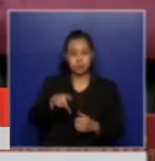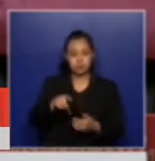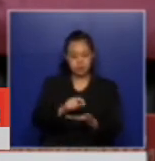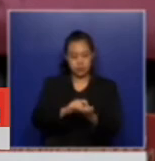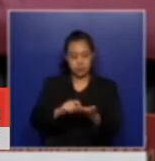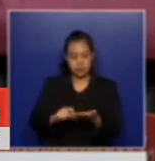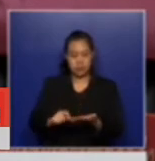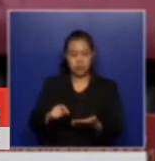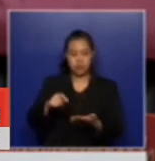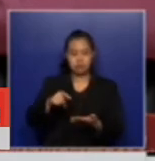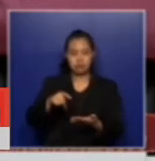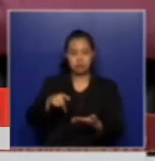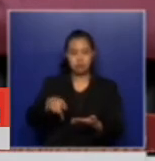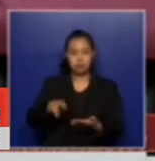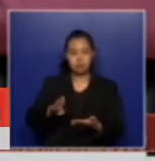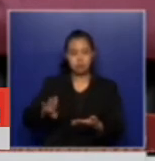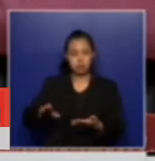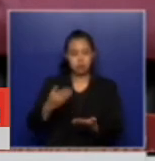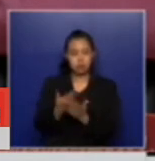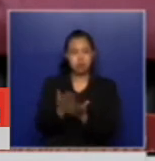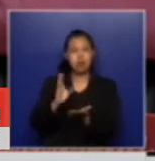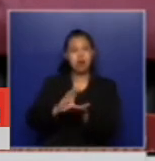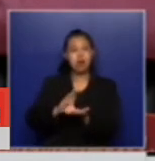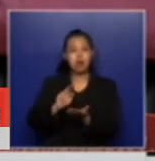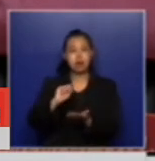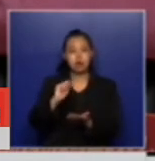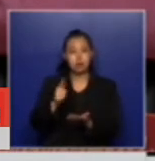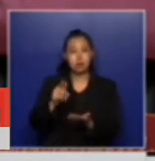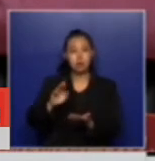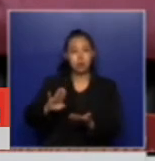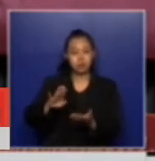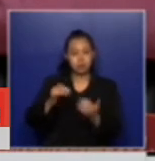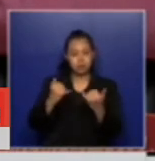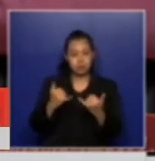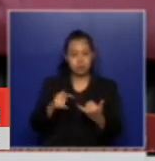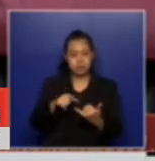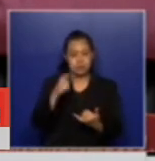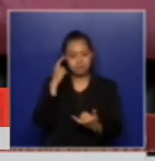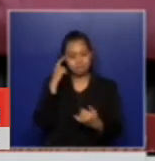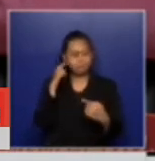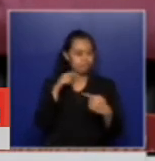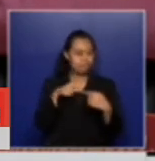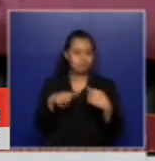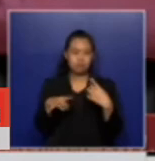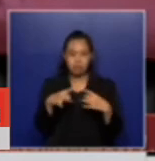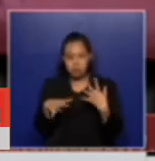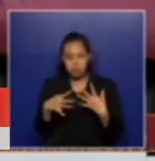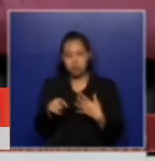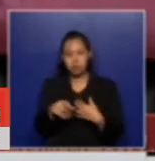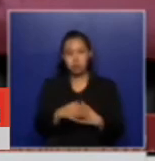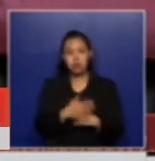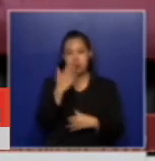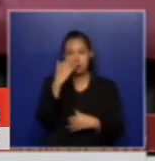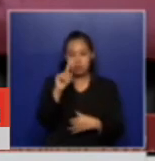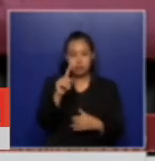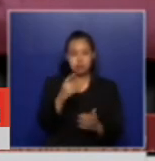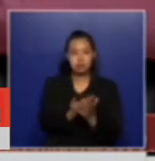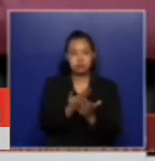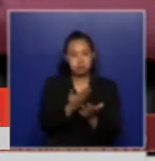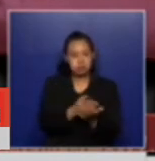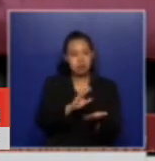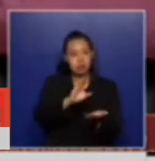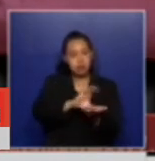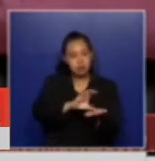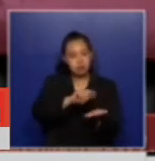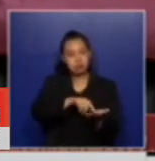นี้ครับผมเห็นว่ามันไม่ได้มีความเหมาะสมครับ พราะสัดส่วนของงบประมาณและก็การจัดส